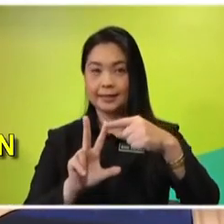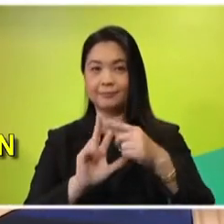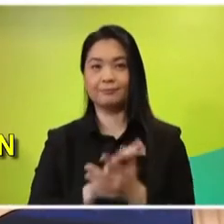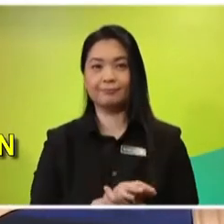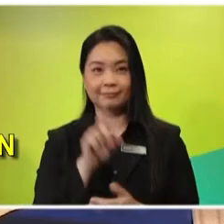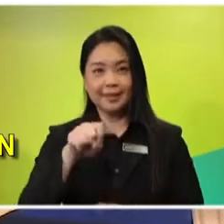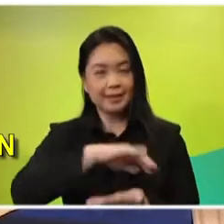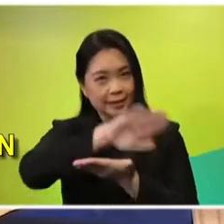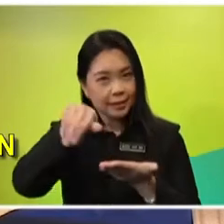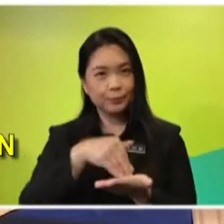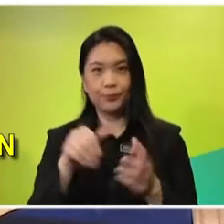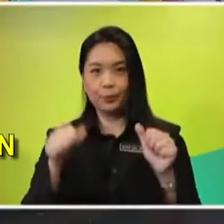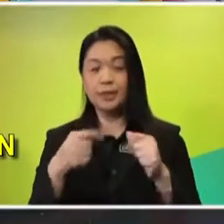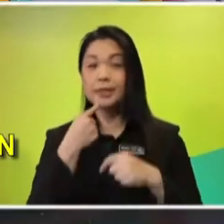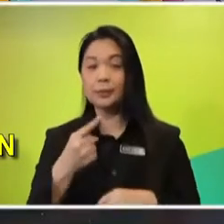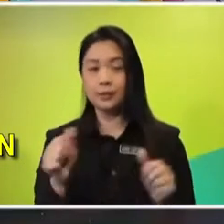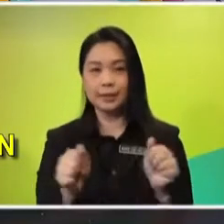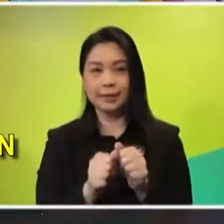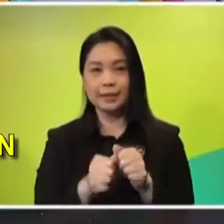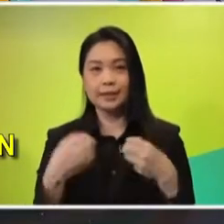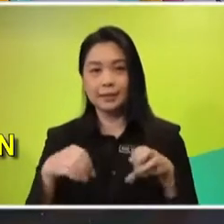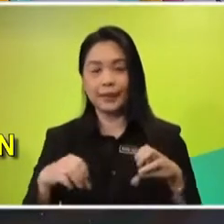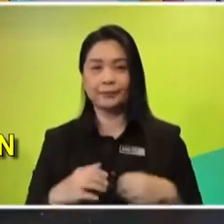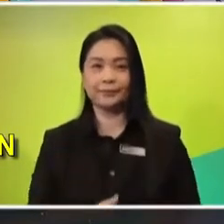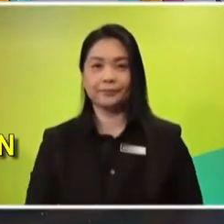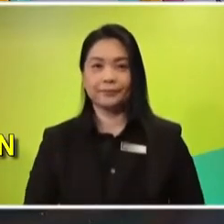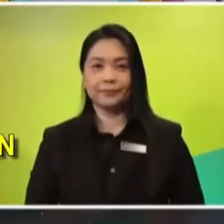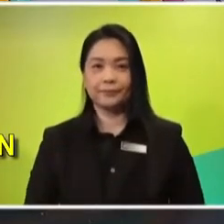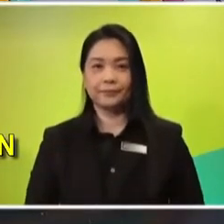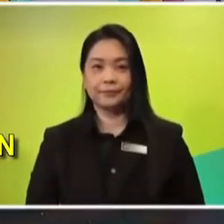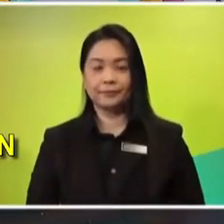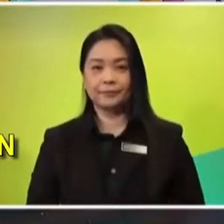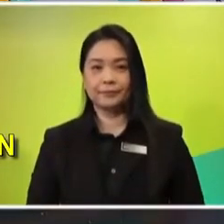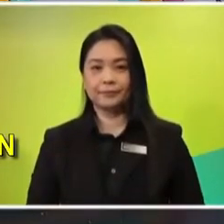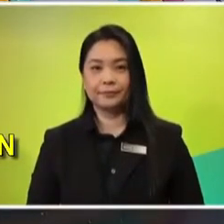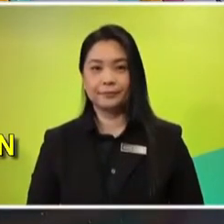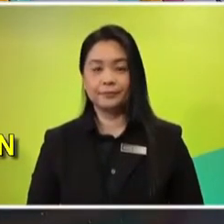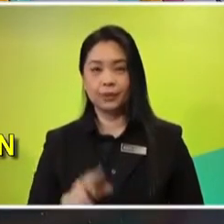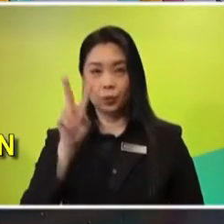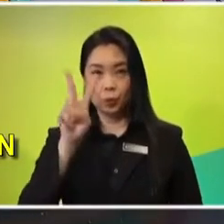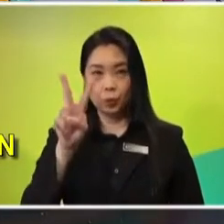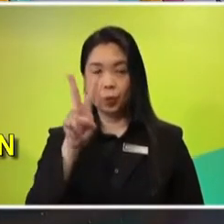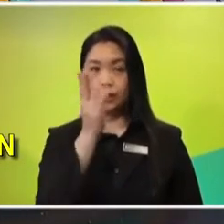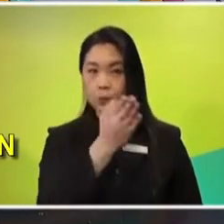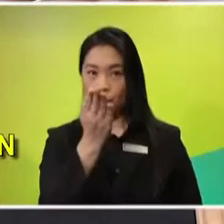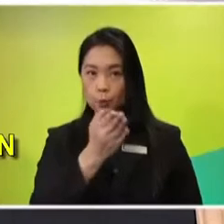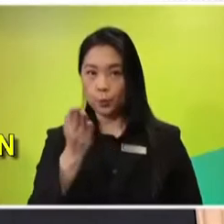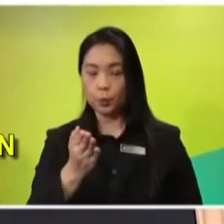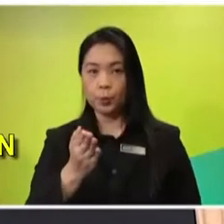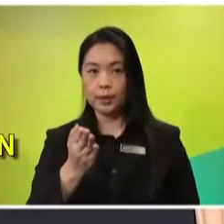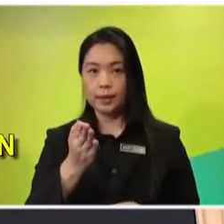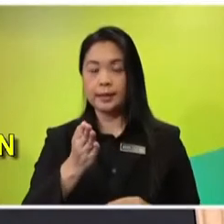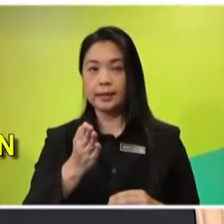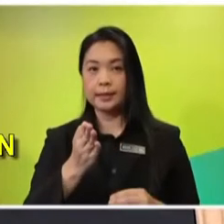cikgu? Betul. Okey. 2/3. Kalau kita tengok, 2 bahagian yang berlorek daripada